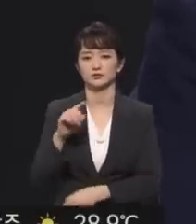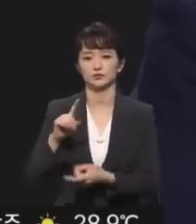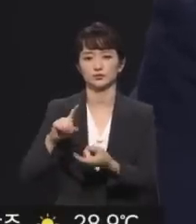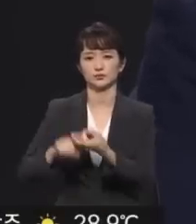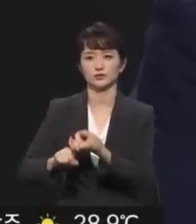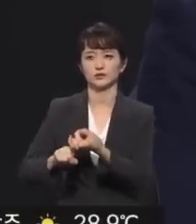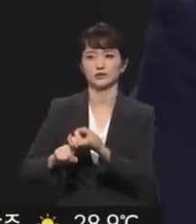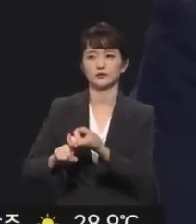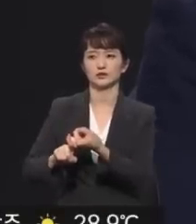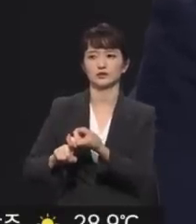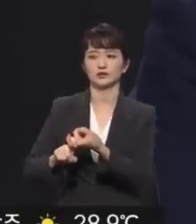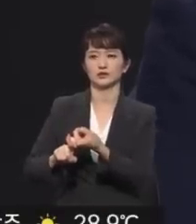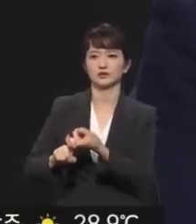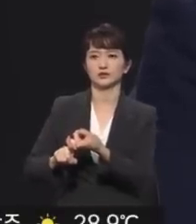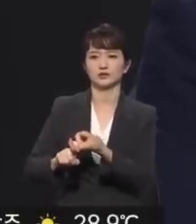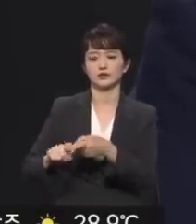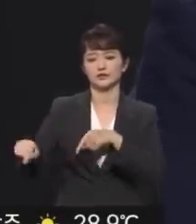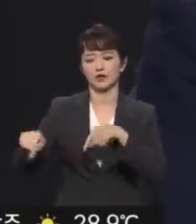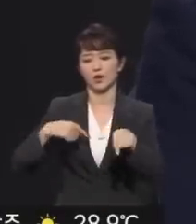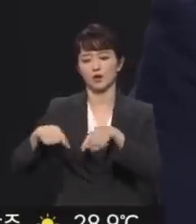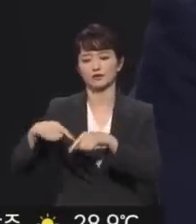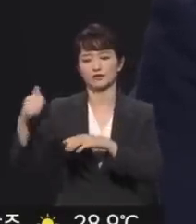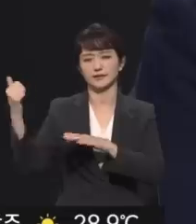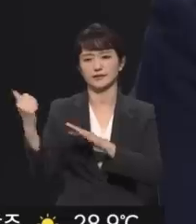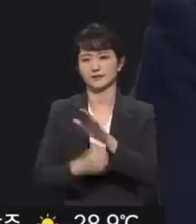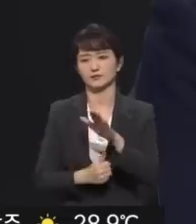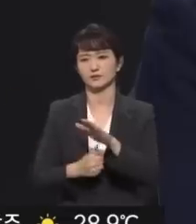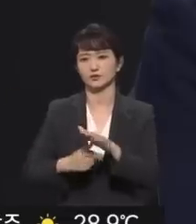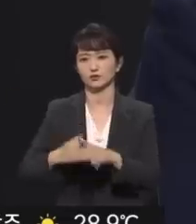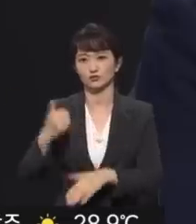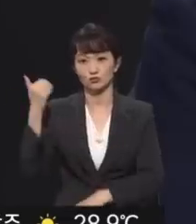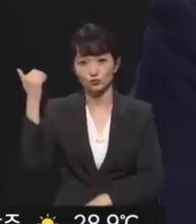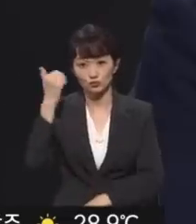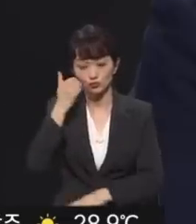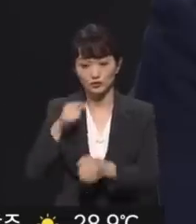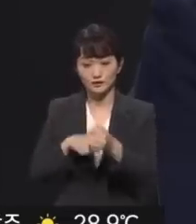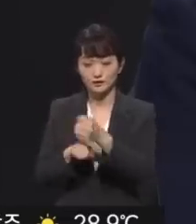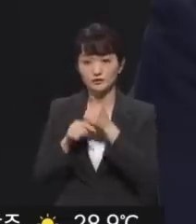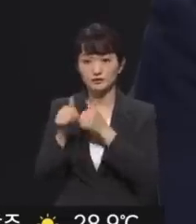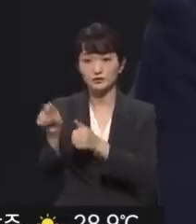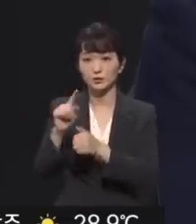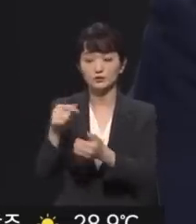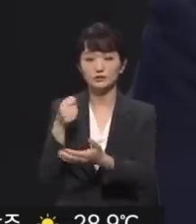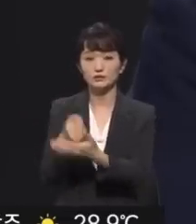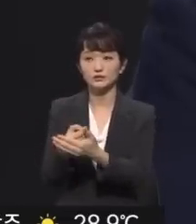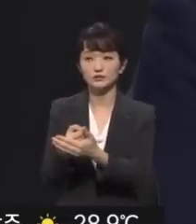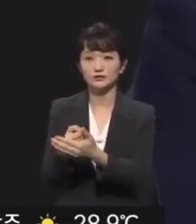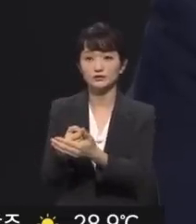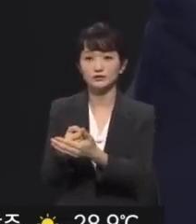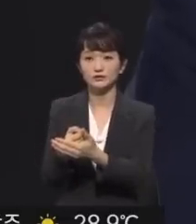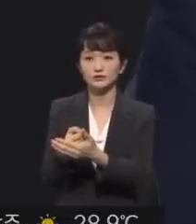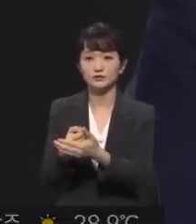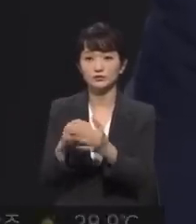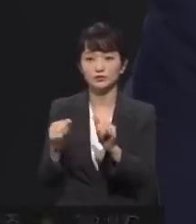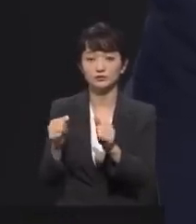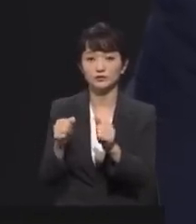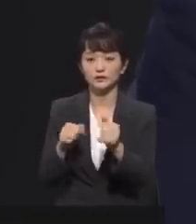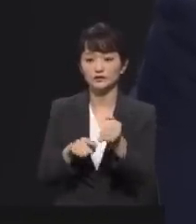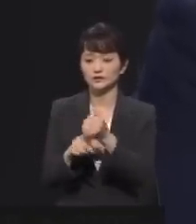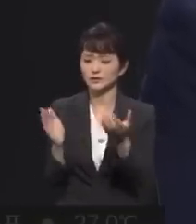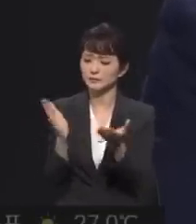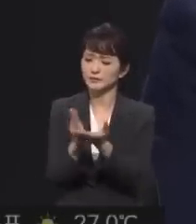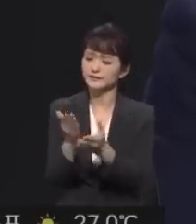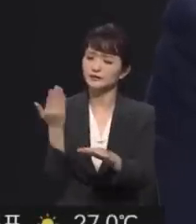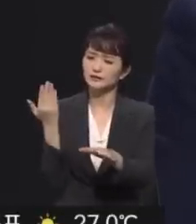인들의 전 정치적 해라고 생각합니다 그들이 누구 뜻을 따랐던 아니면 어떤 결정에 의해 했든 간에 무리하게 국민의 뜻에 유비 하면서까지